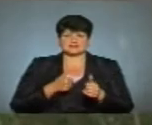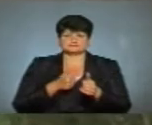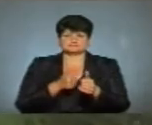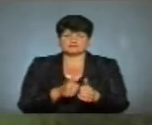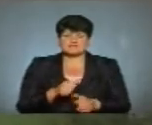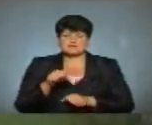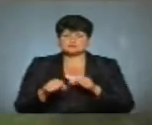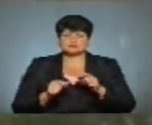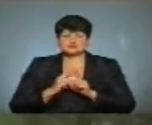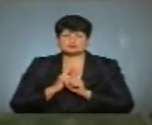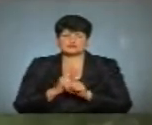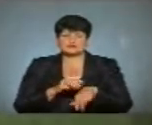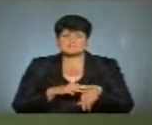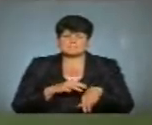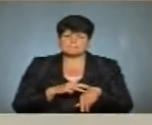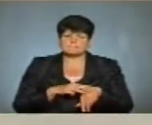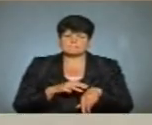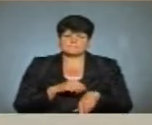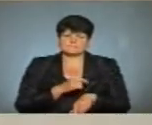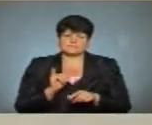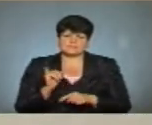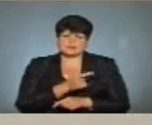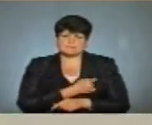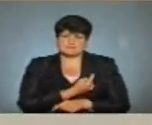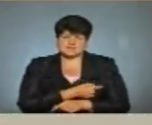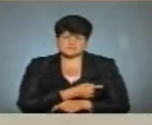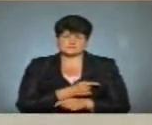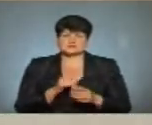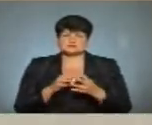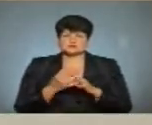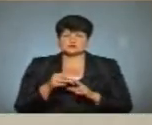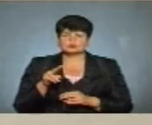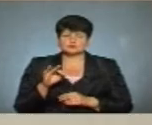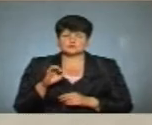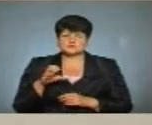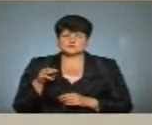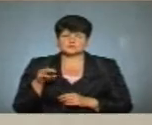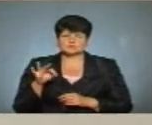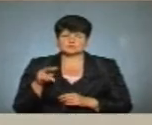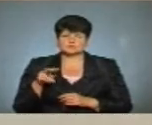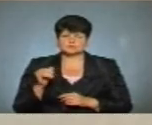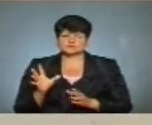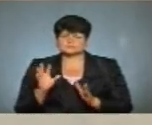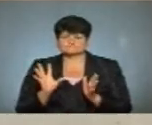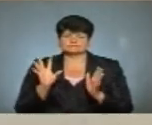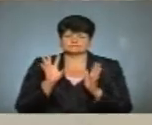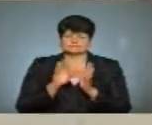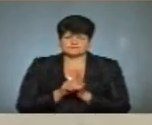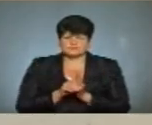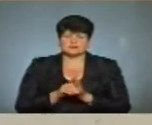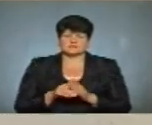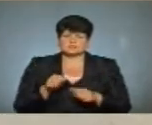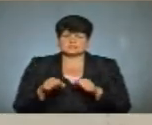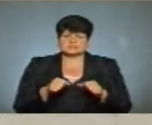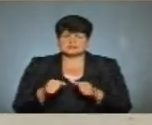Велосипедистів супроводжують медики та поліцейські. У селі Товстолуг до марафону долучаються велосипедисти ще з 9 сіл Великогаївської